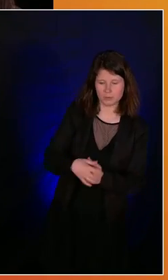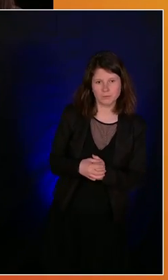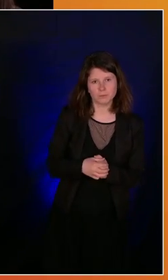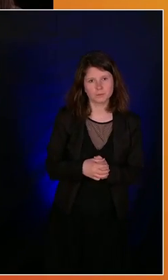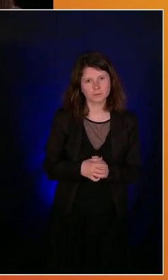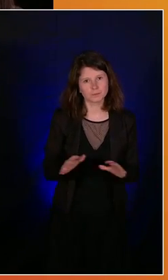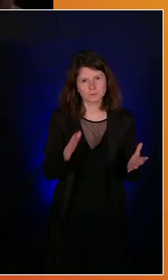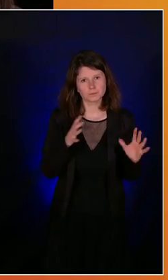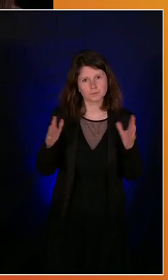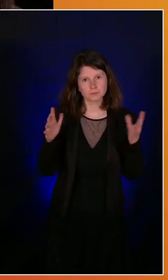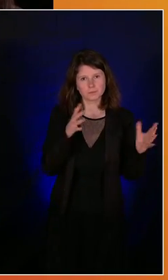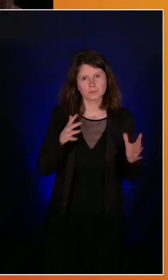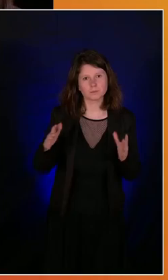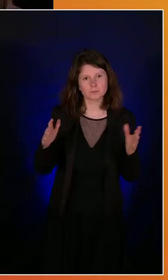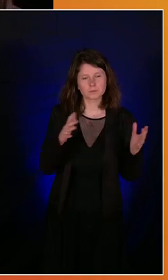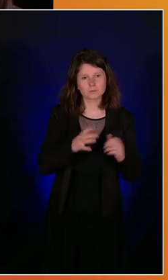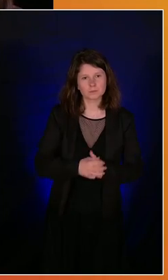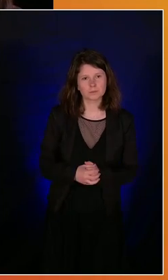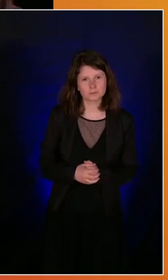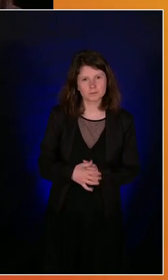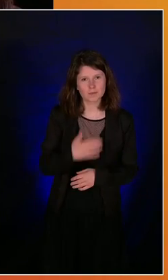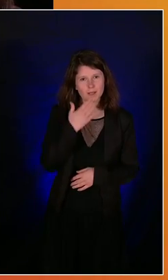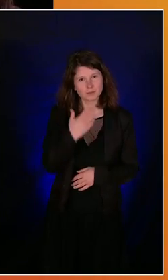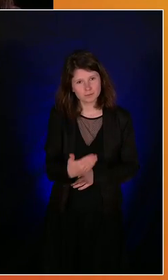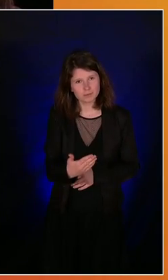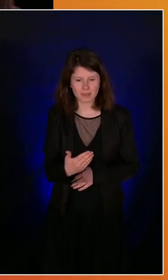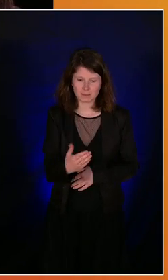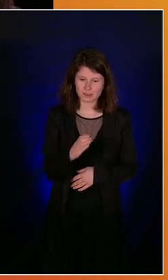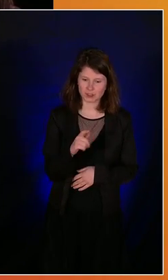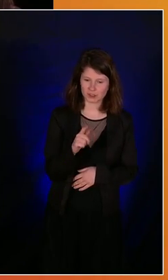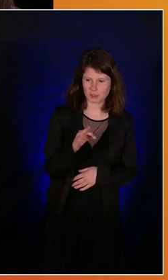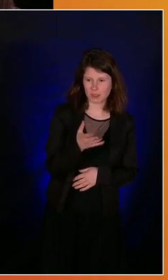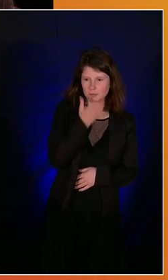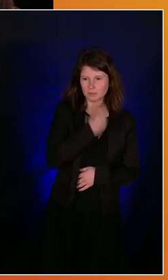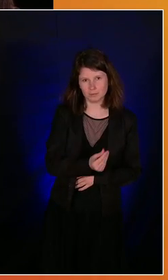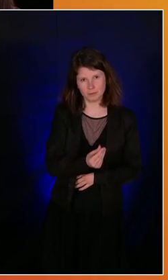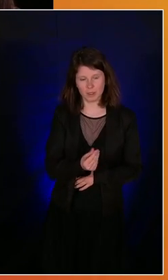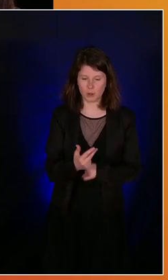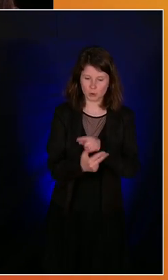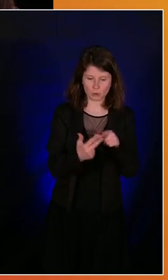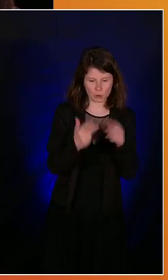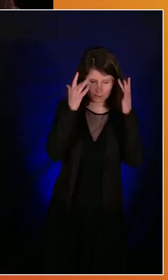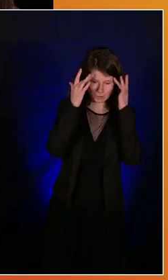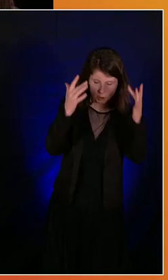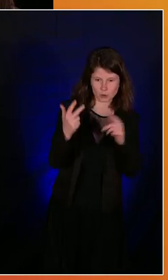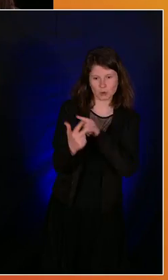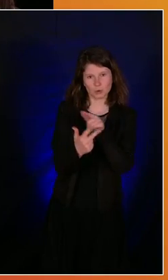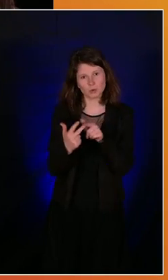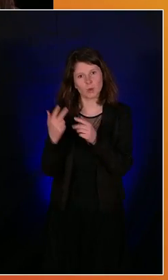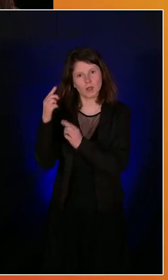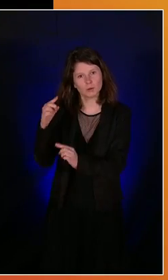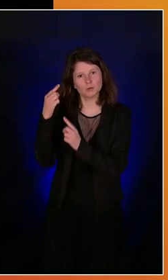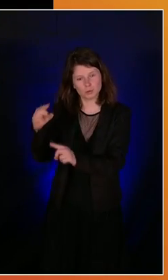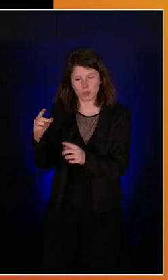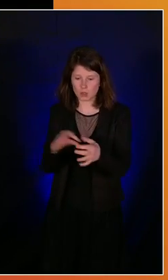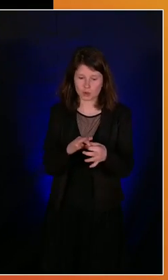papier merci adelle elle est belle notre CGT trois expériences trois luttes quand la lutte est là quand la solidarité est là